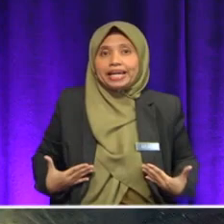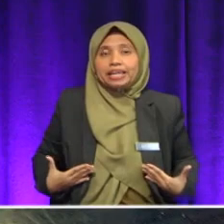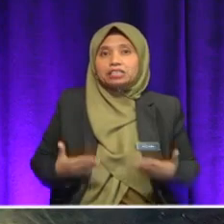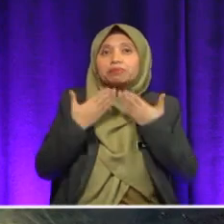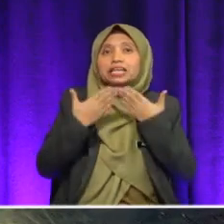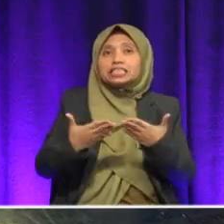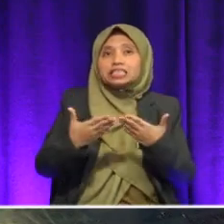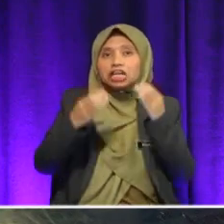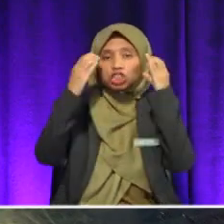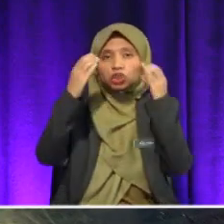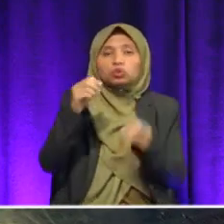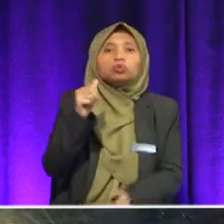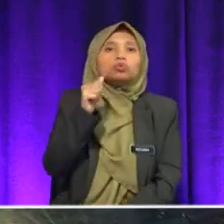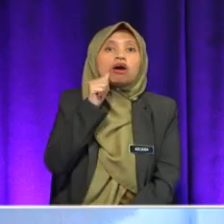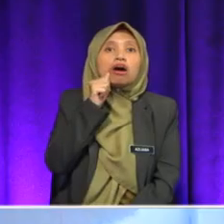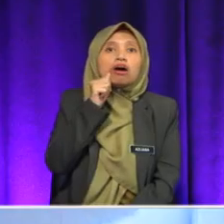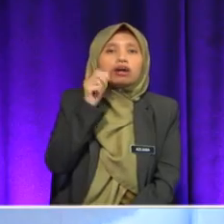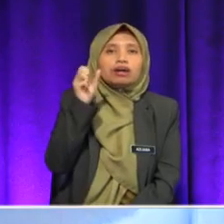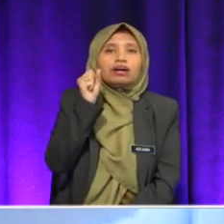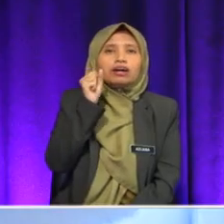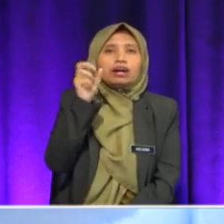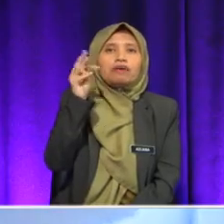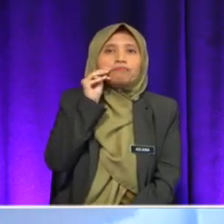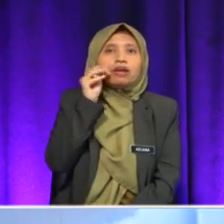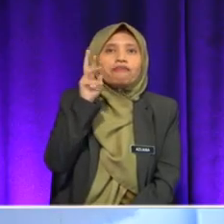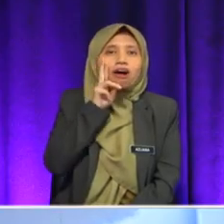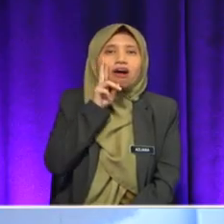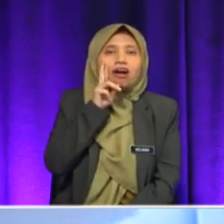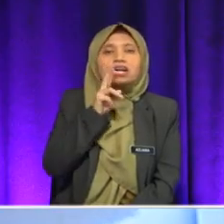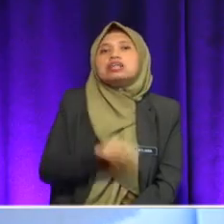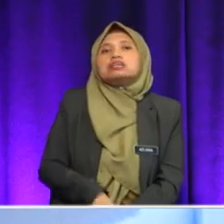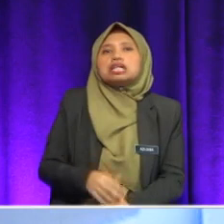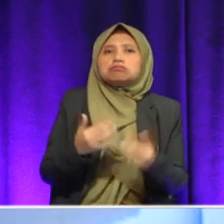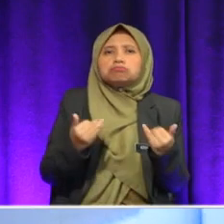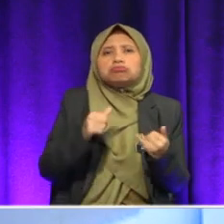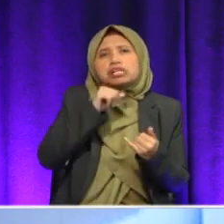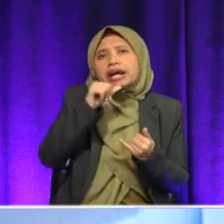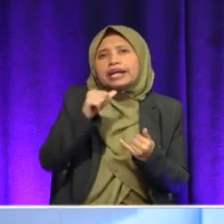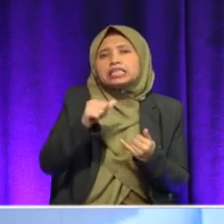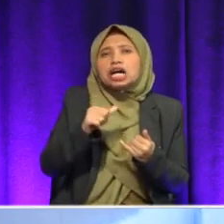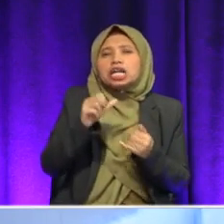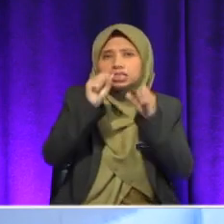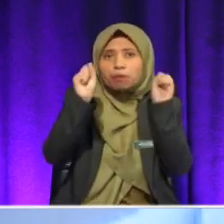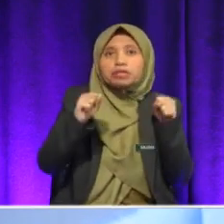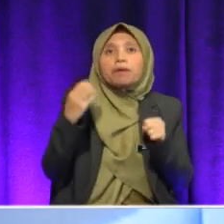ilmu pada hari ini apa yang kita pelajari ini bukanlah satu mata pelajarannya banyak